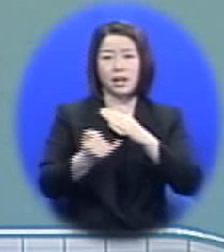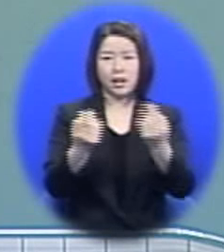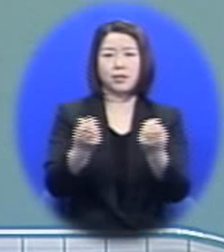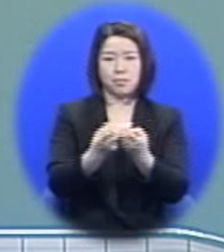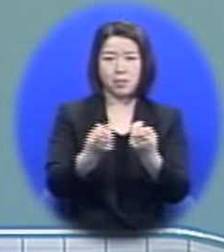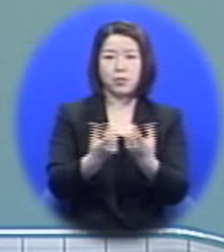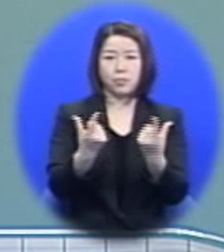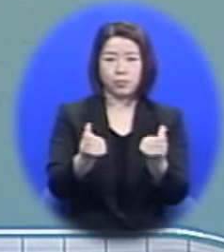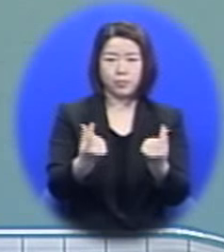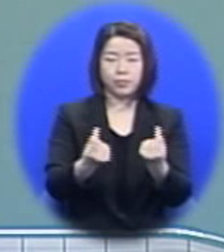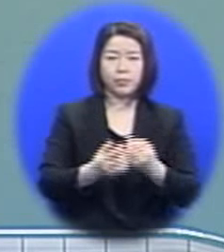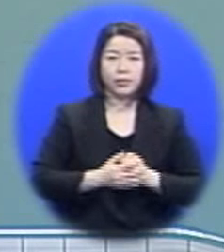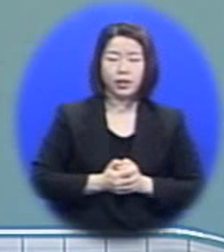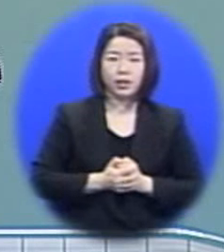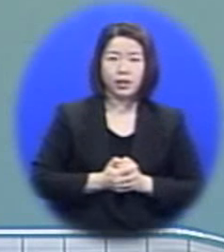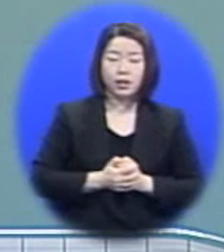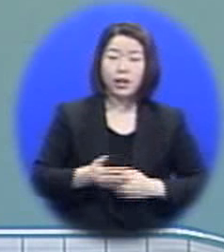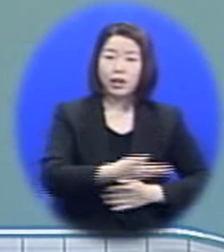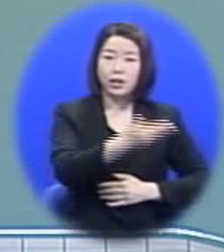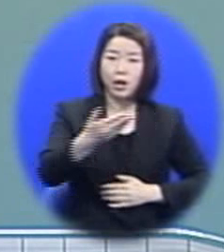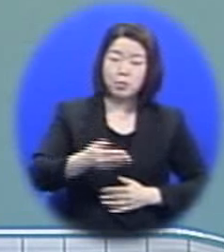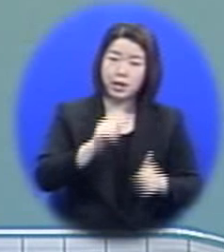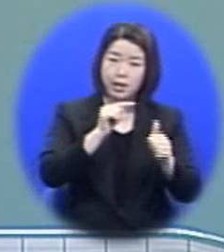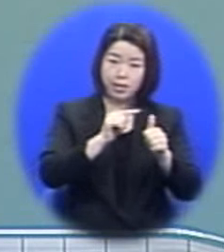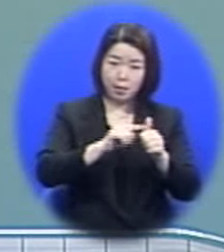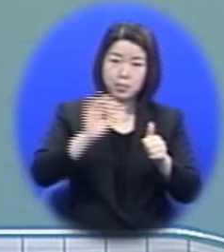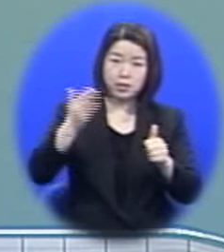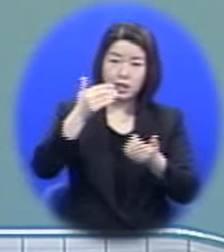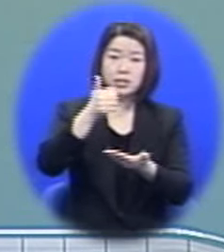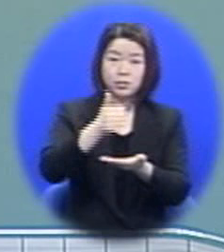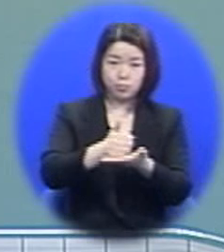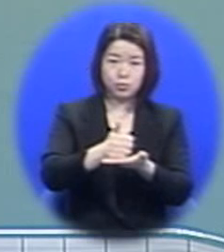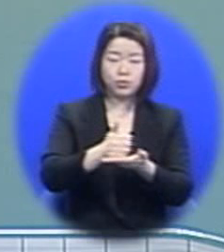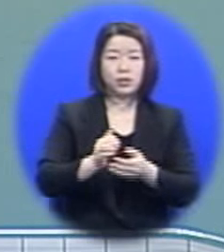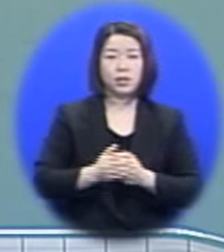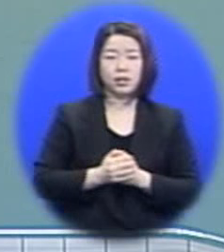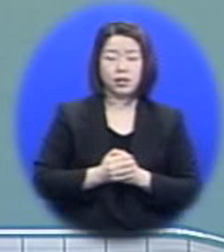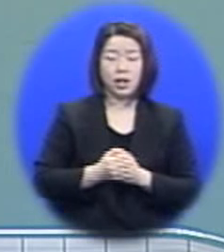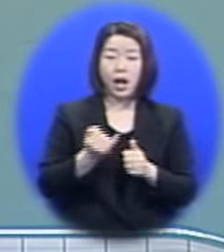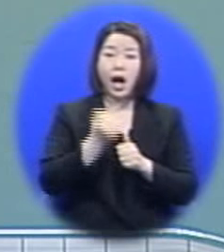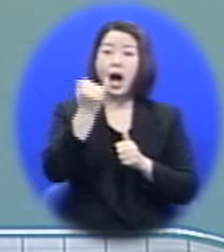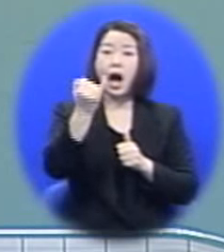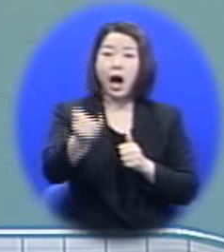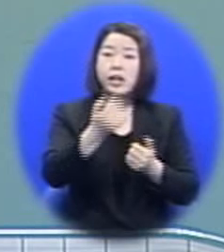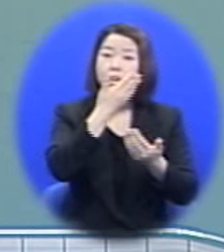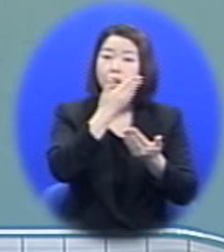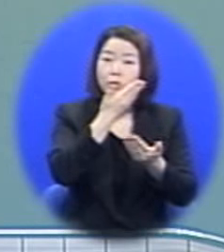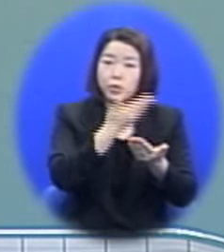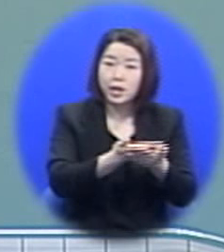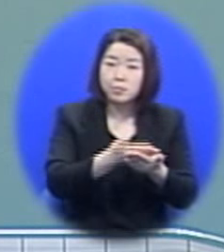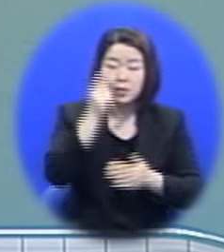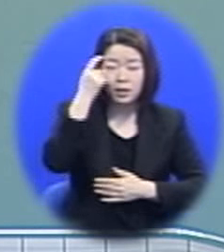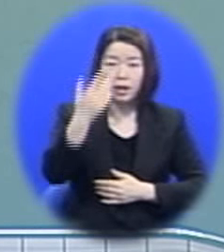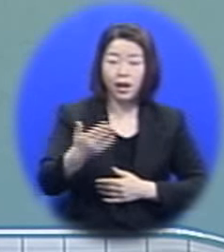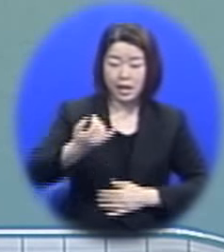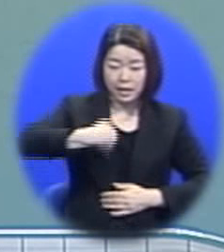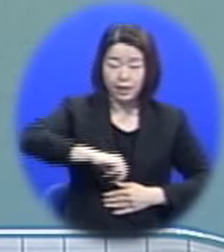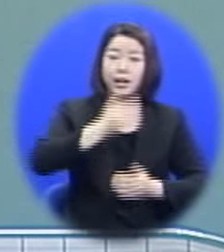겁니다. 여러분 남편 되시는 분 아내가 귀해요? 딸이